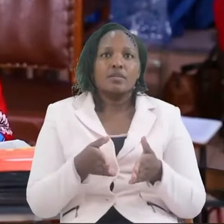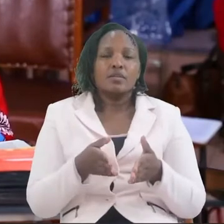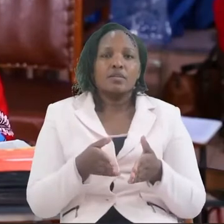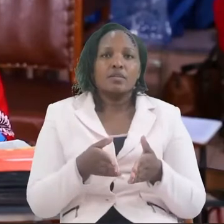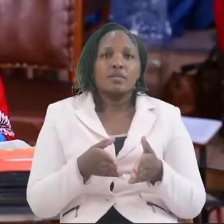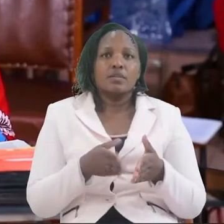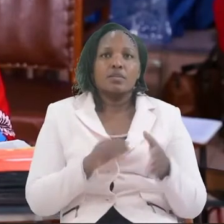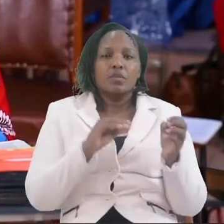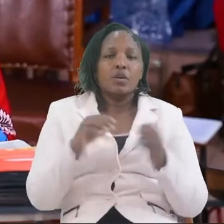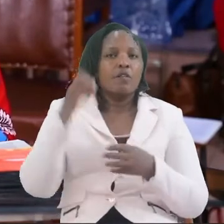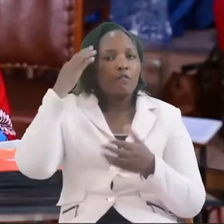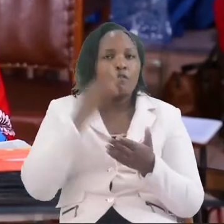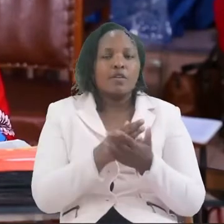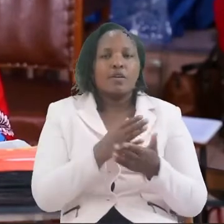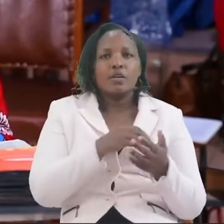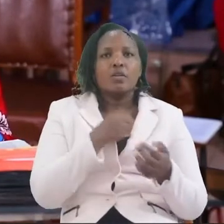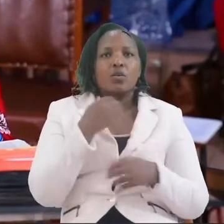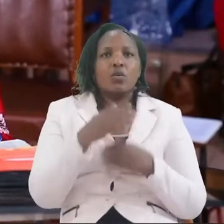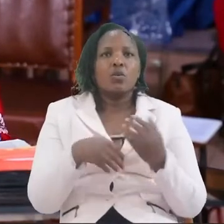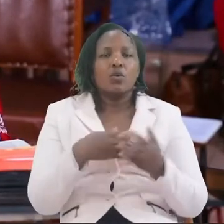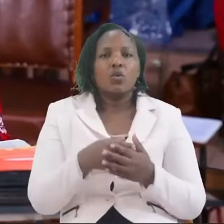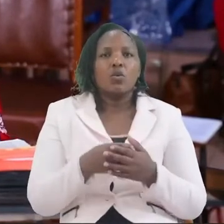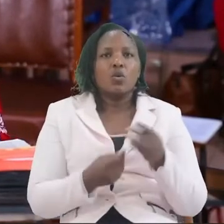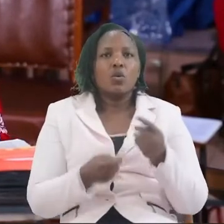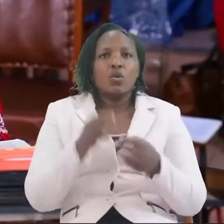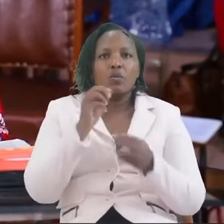wamefarakana na imani na kuzichoma